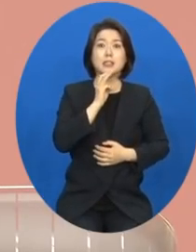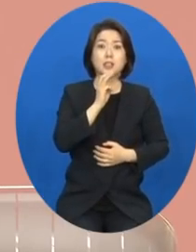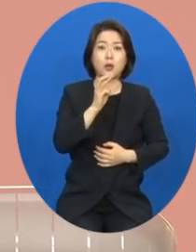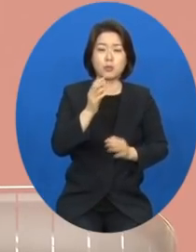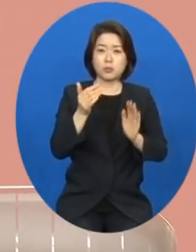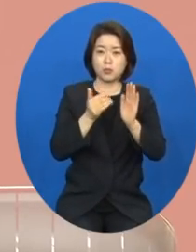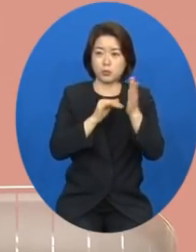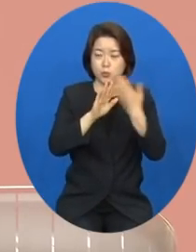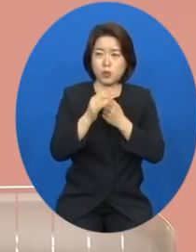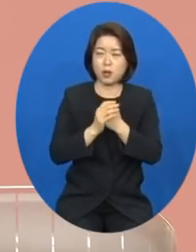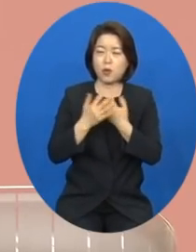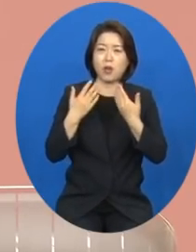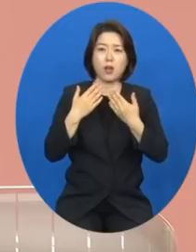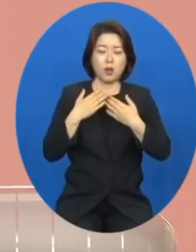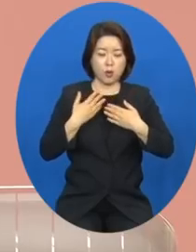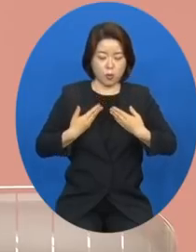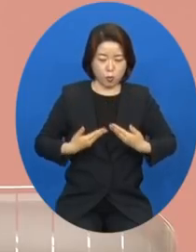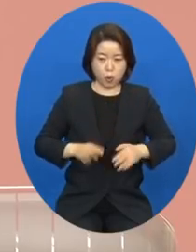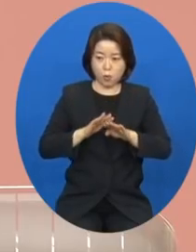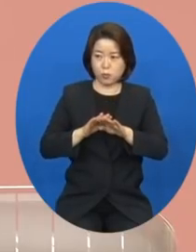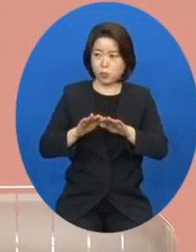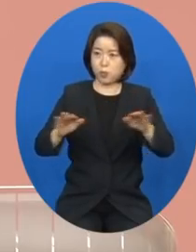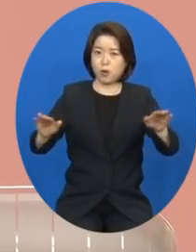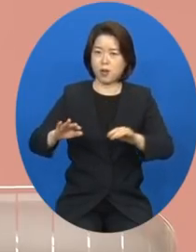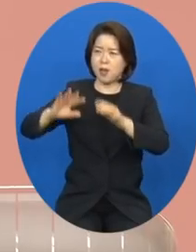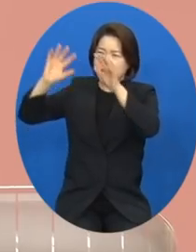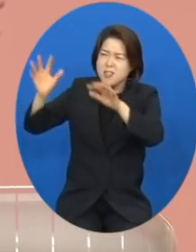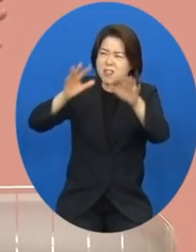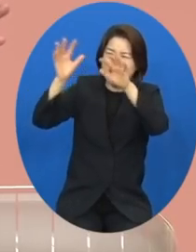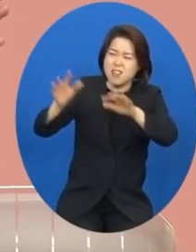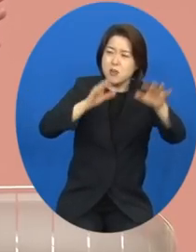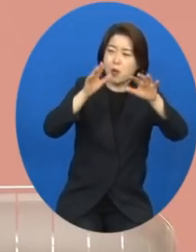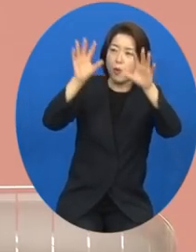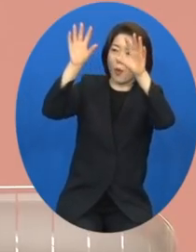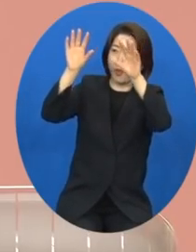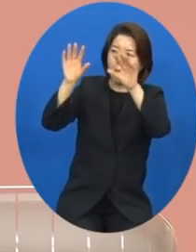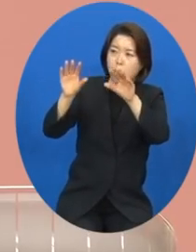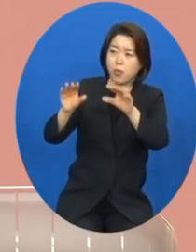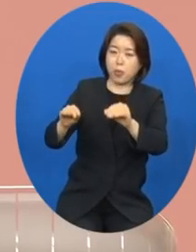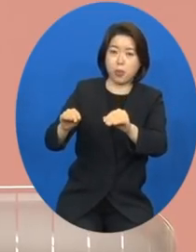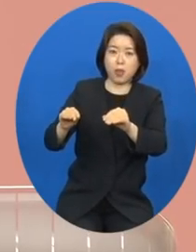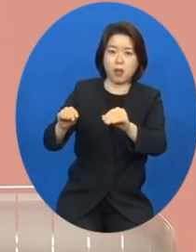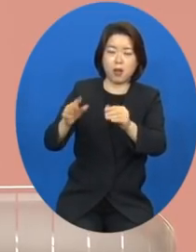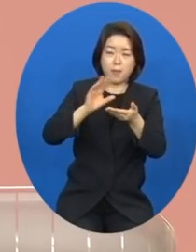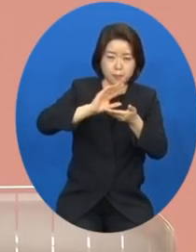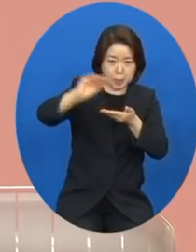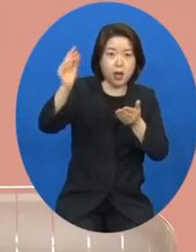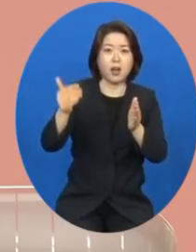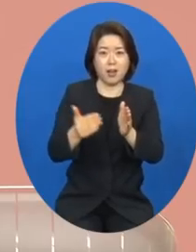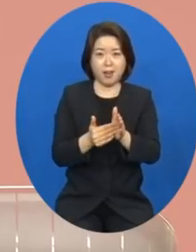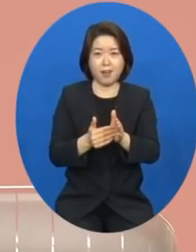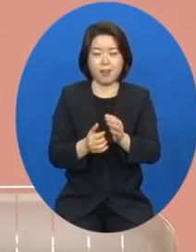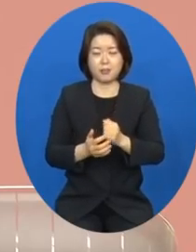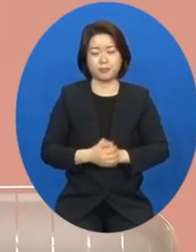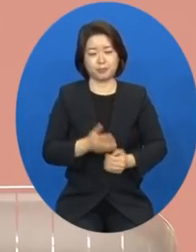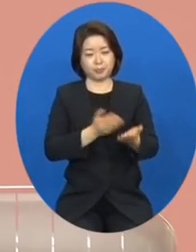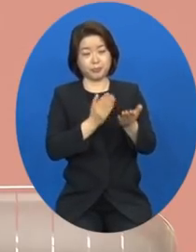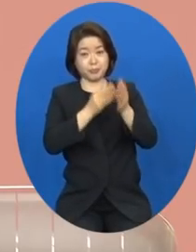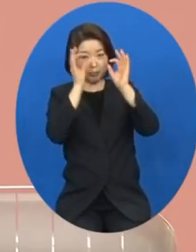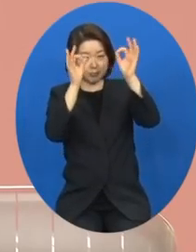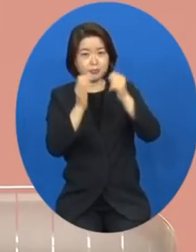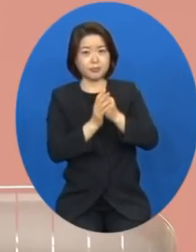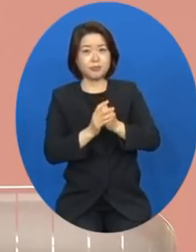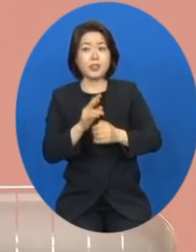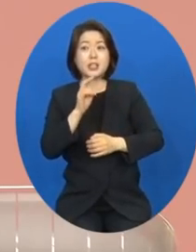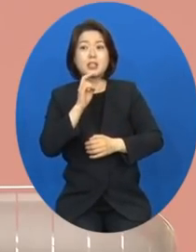까요 그렇게 세차게 불던 바람이 들리지 않아요 지난 겁니다 뉴스를 보니까 한 20분 떨어진